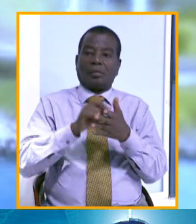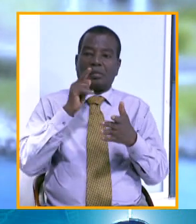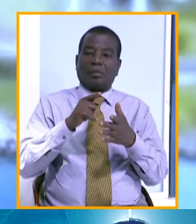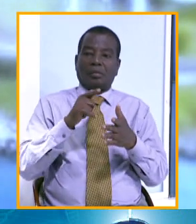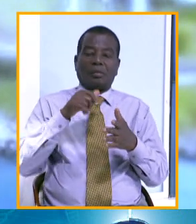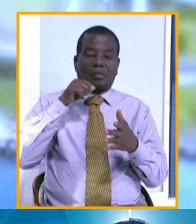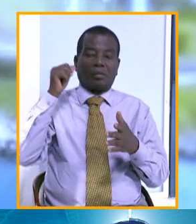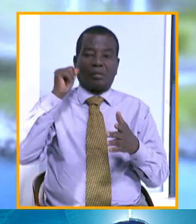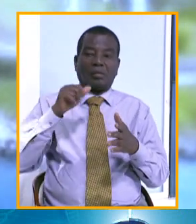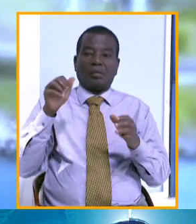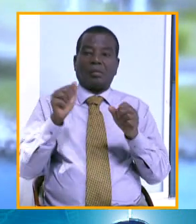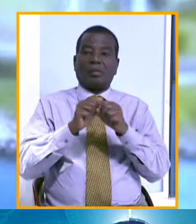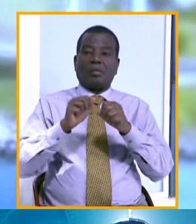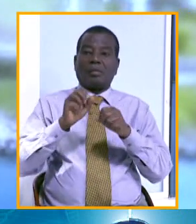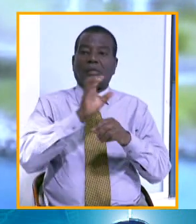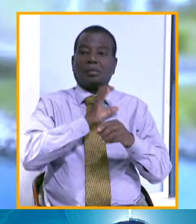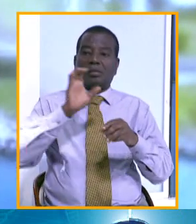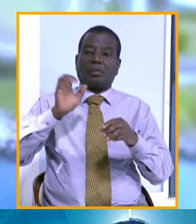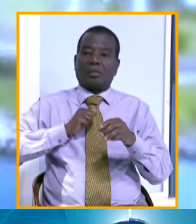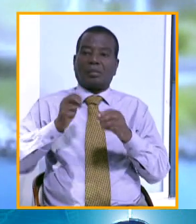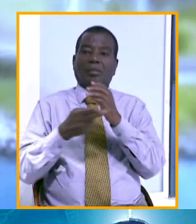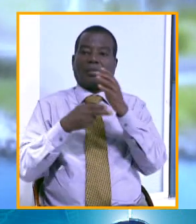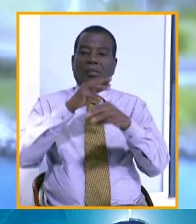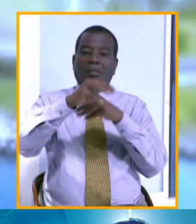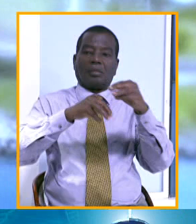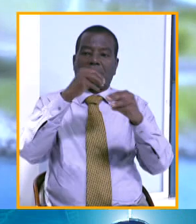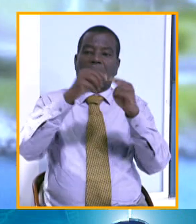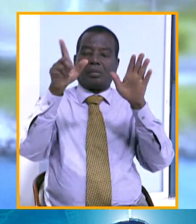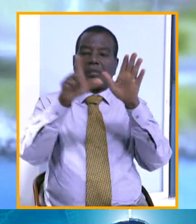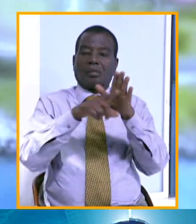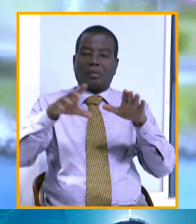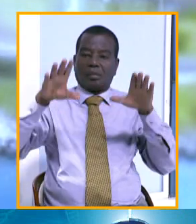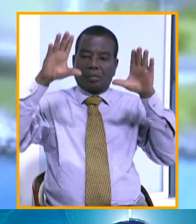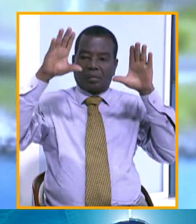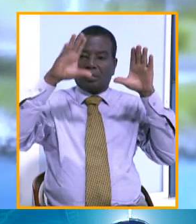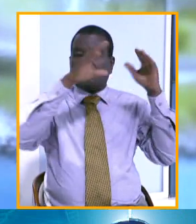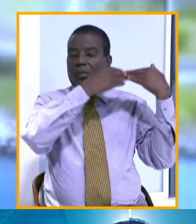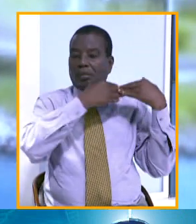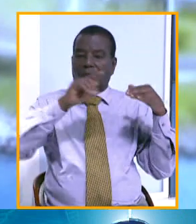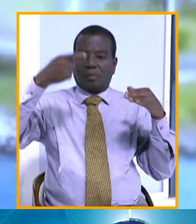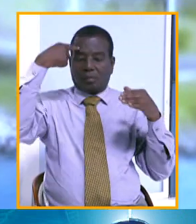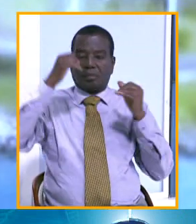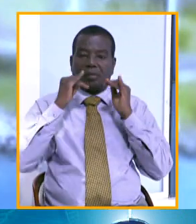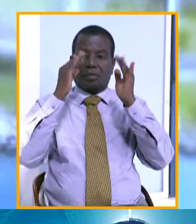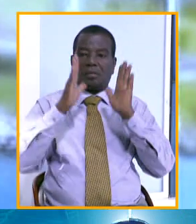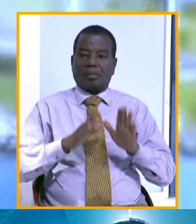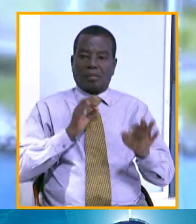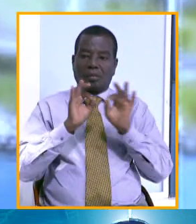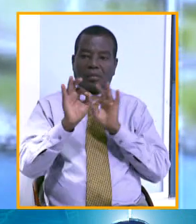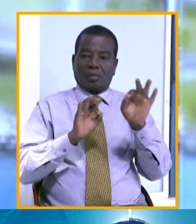conseil d'administration de la Banque mondiale. Le chef du gouvernement ivoirien a donc expliqué le programme